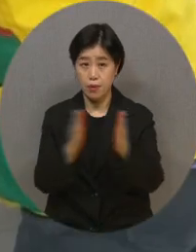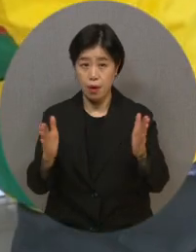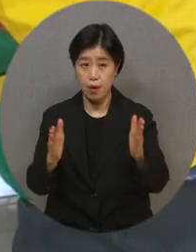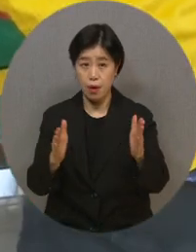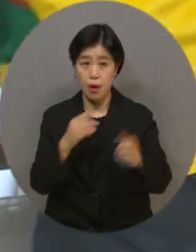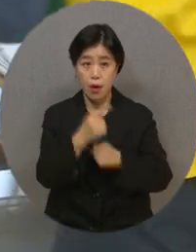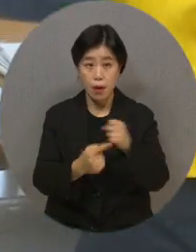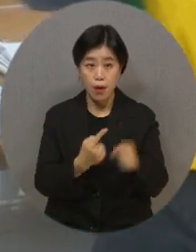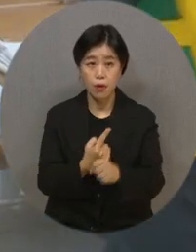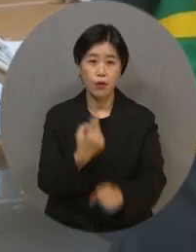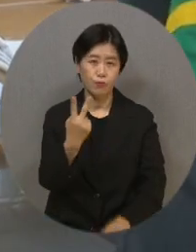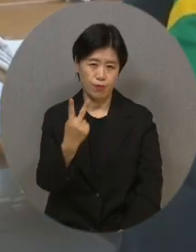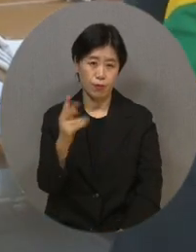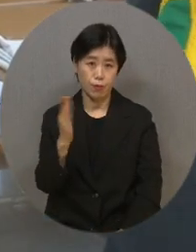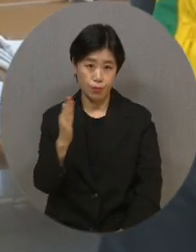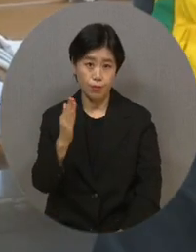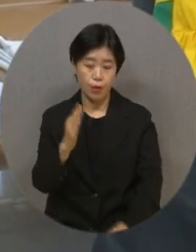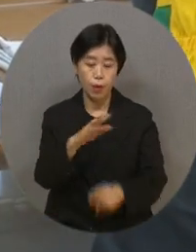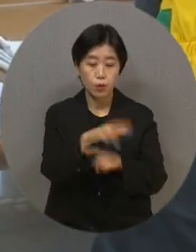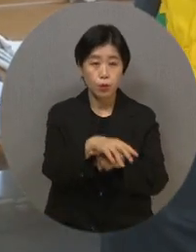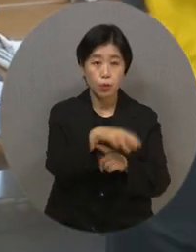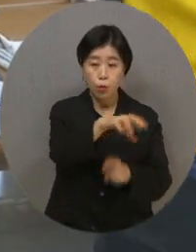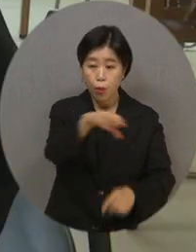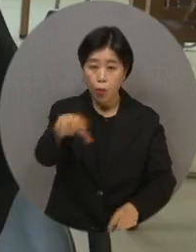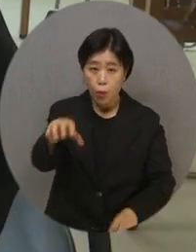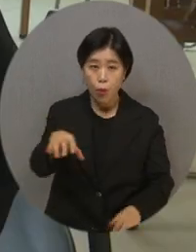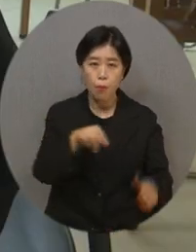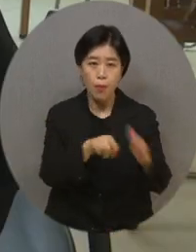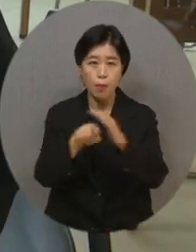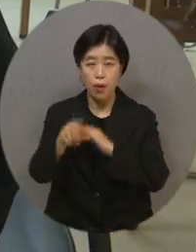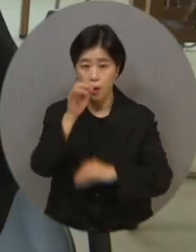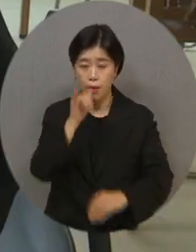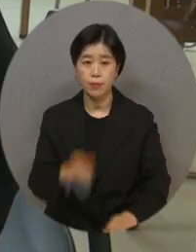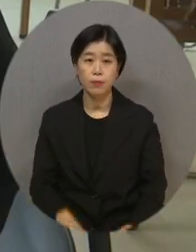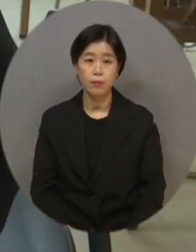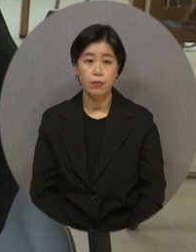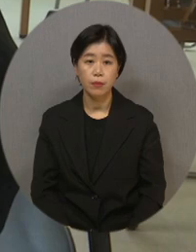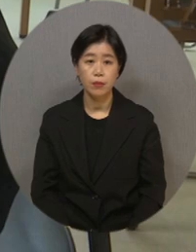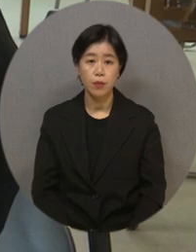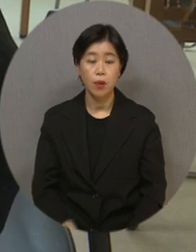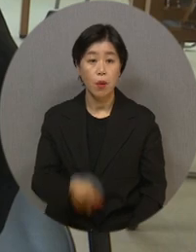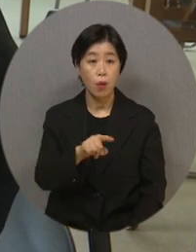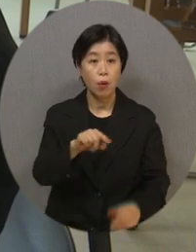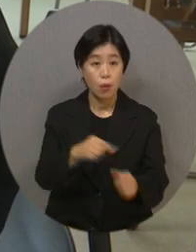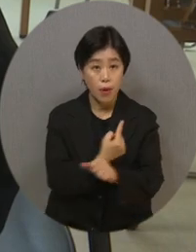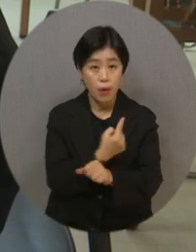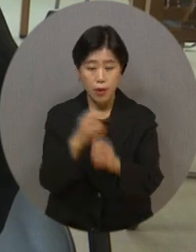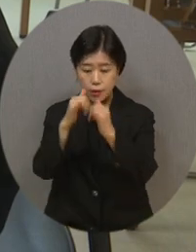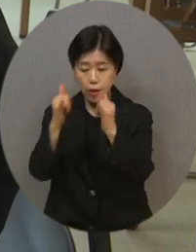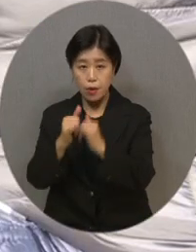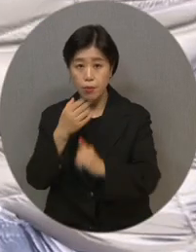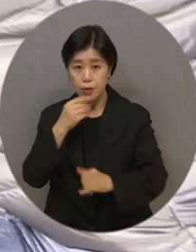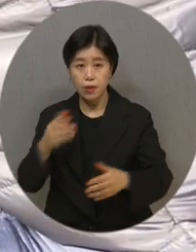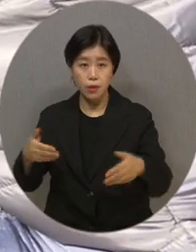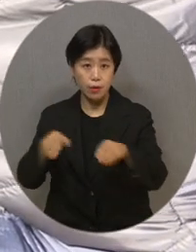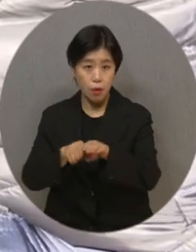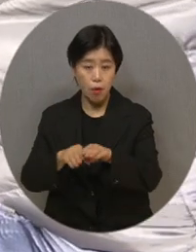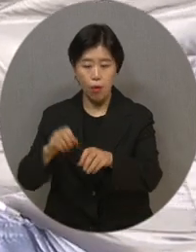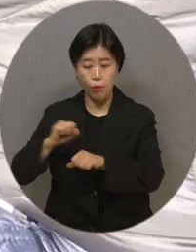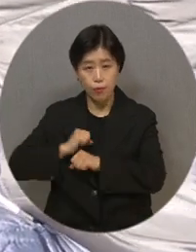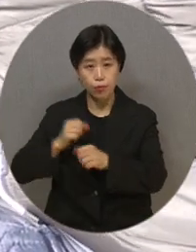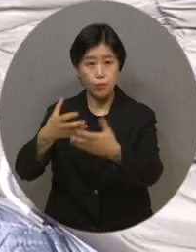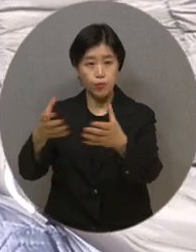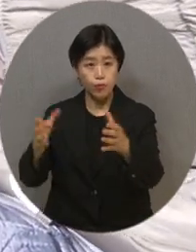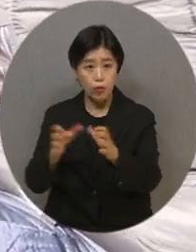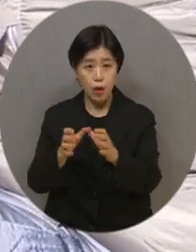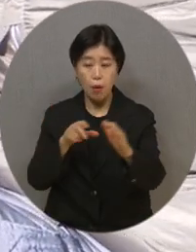두 차례씩 농촌지역을 순회하고 있습니다. 농촌봉사 외에도 사회복지시설과 군부대 등